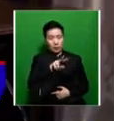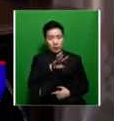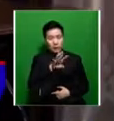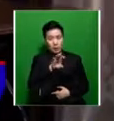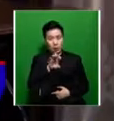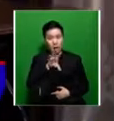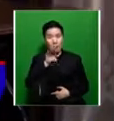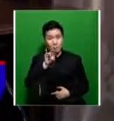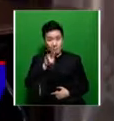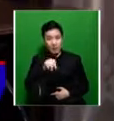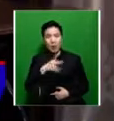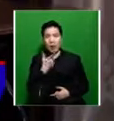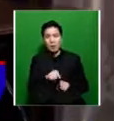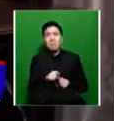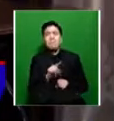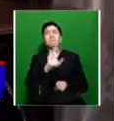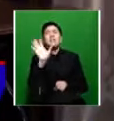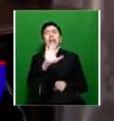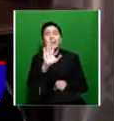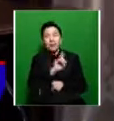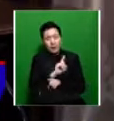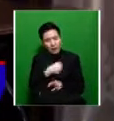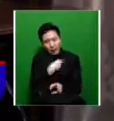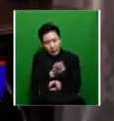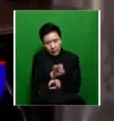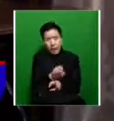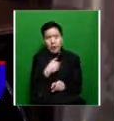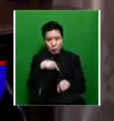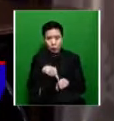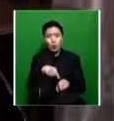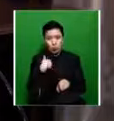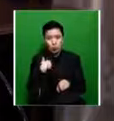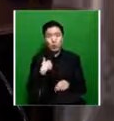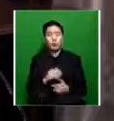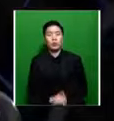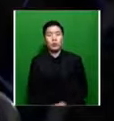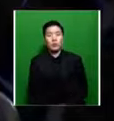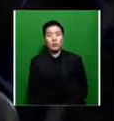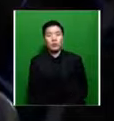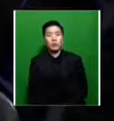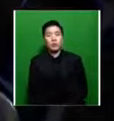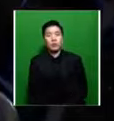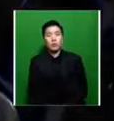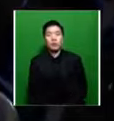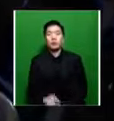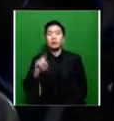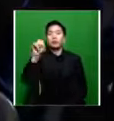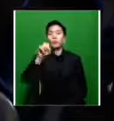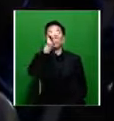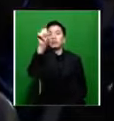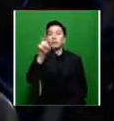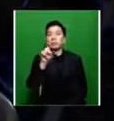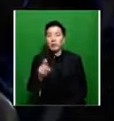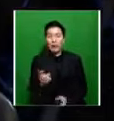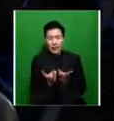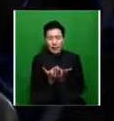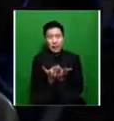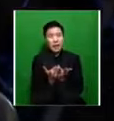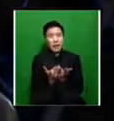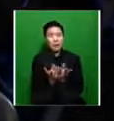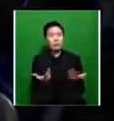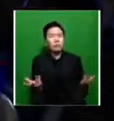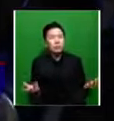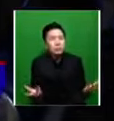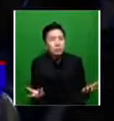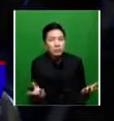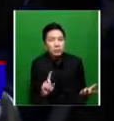ไม่ใช่แต่เรารักษาอยู่นะครับ ส่วนที่แค่สงสัยนะครับตอนนี้เรามีตัวเลขอะไรมั้ยครับ ไม่เข้าใจ